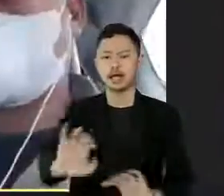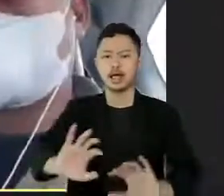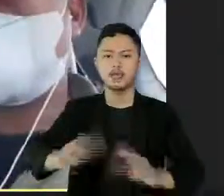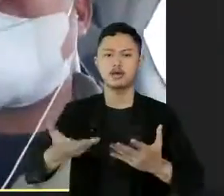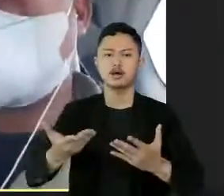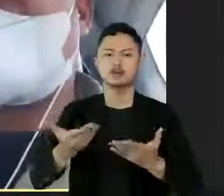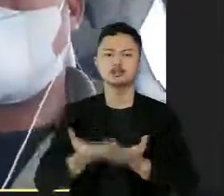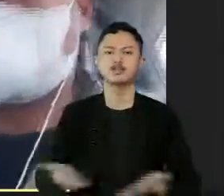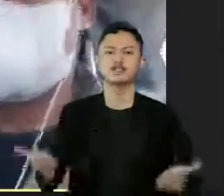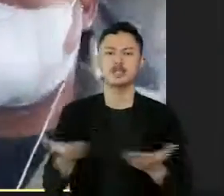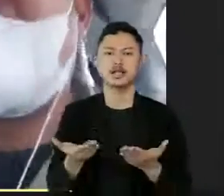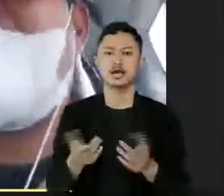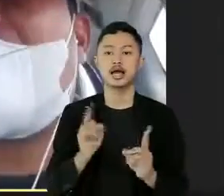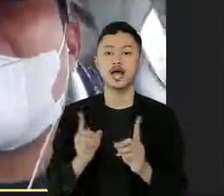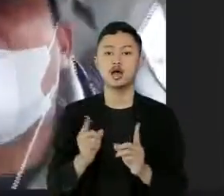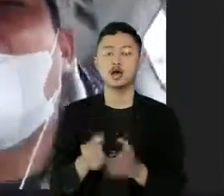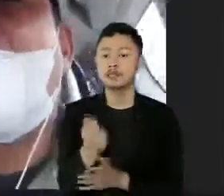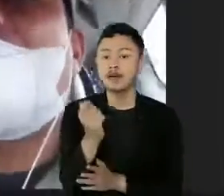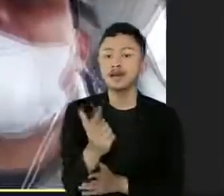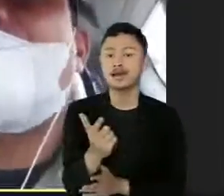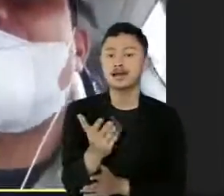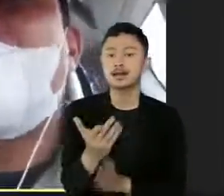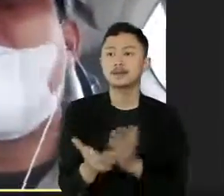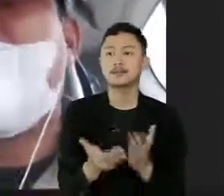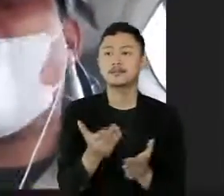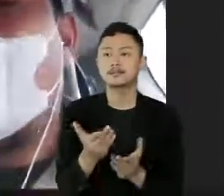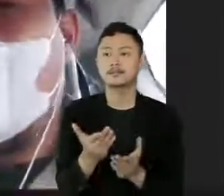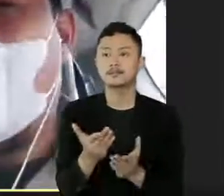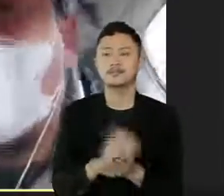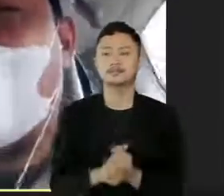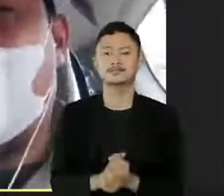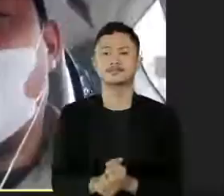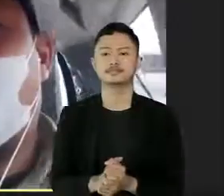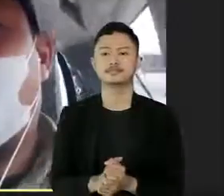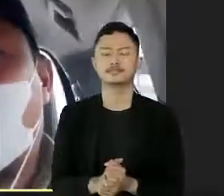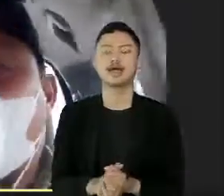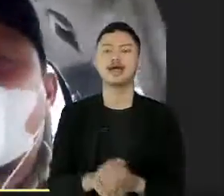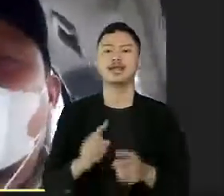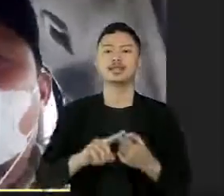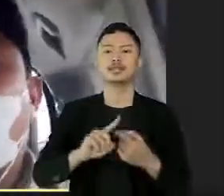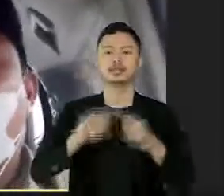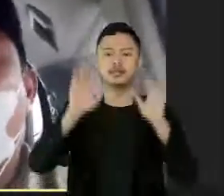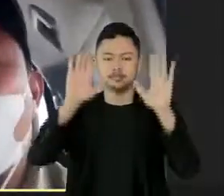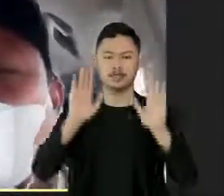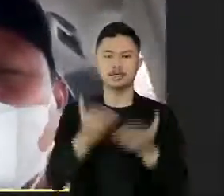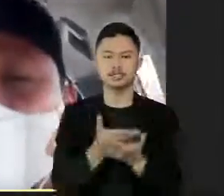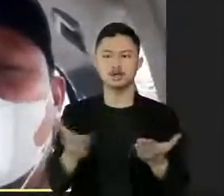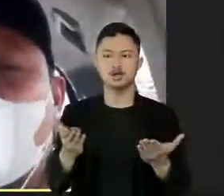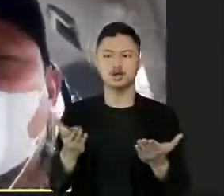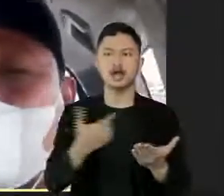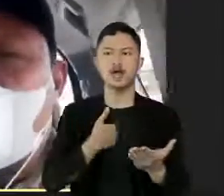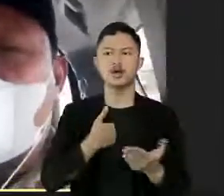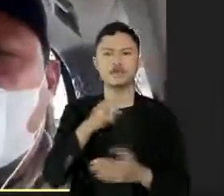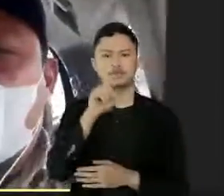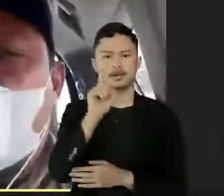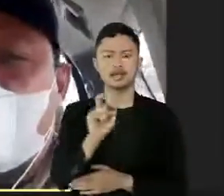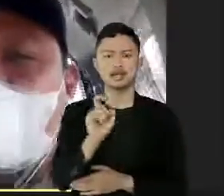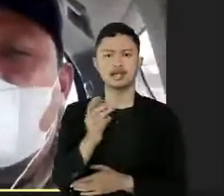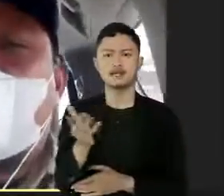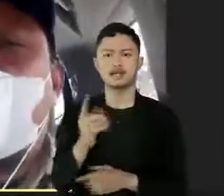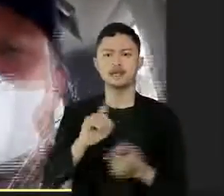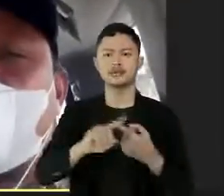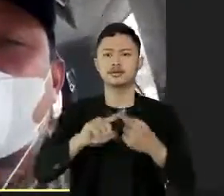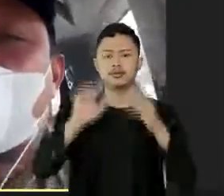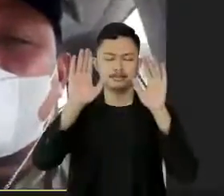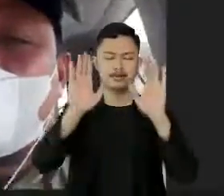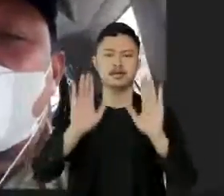Bagaimana ini untuk sosial? Lah, kalau harus membayar, ini poinnya di sini. Nah, karena ini teman-teman wartawan juga nih, Pak Andi. Jadi saya kan ada pertanyaan nih dari teman